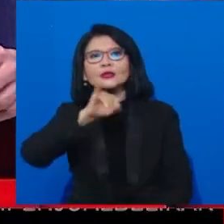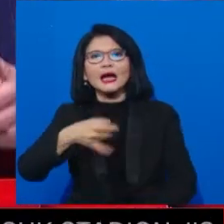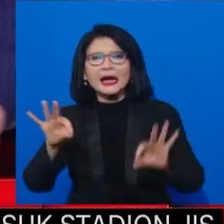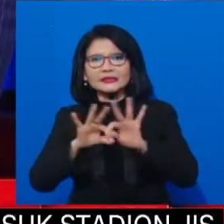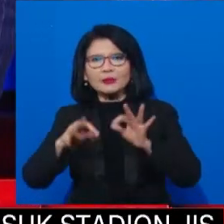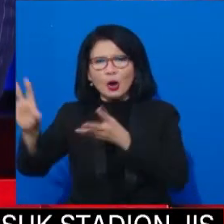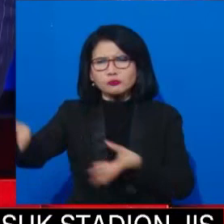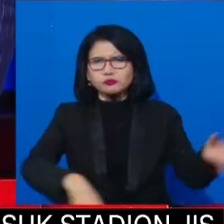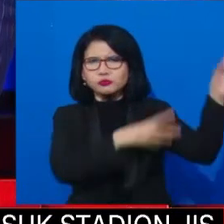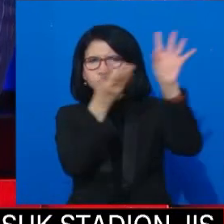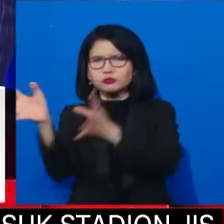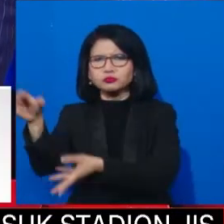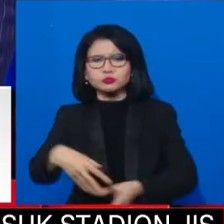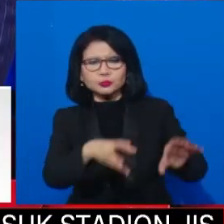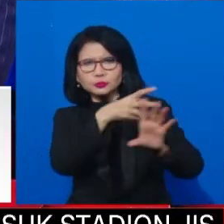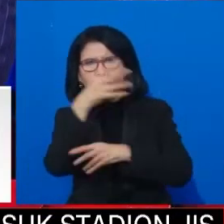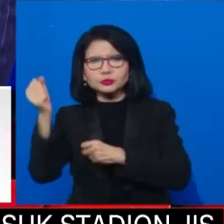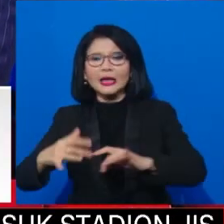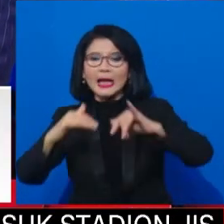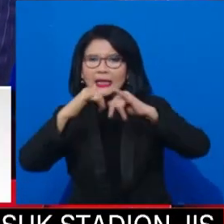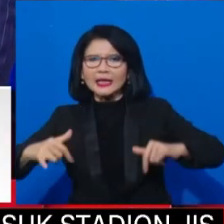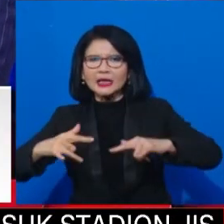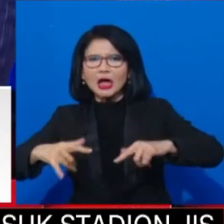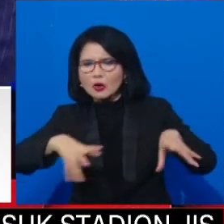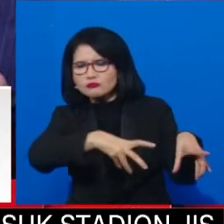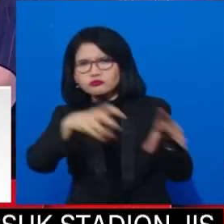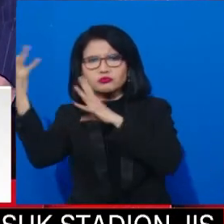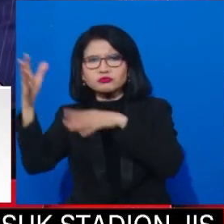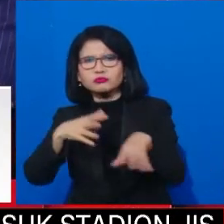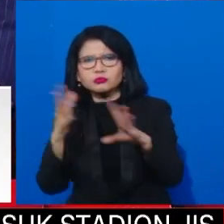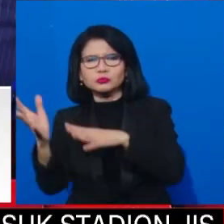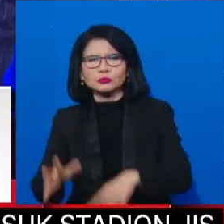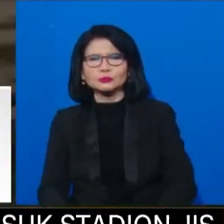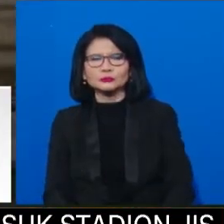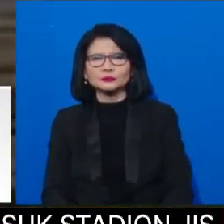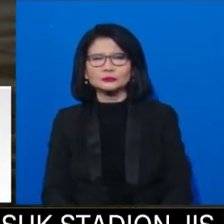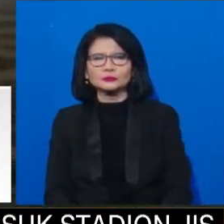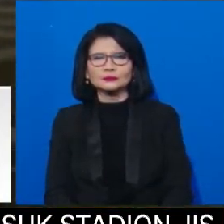angin puting beliung terekam kamera saat merusak tenda acara di alun-alun kabupaten.